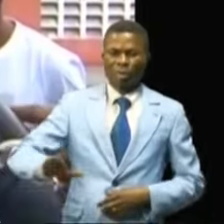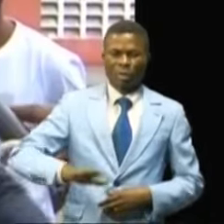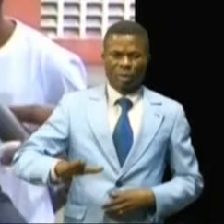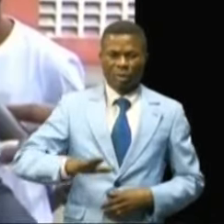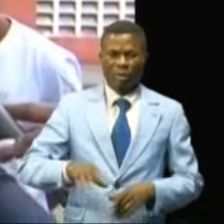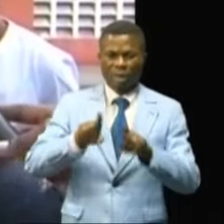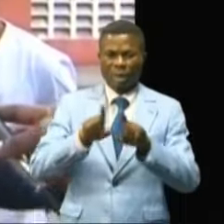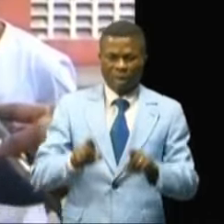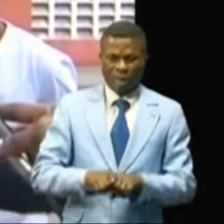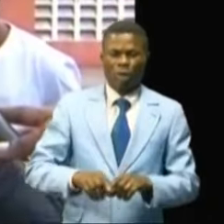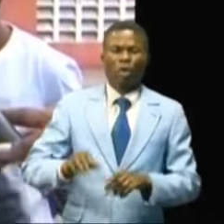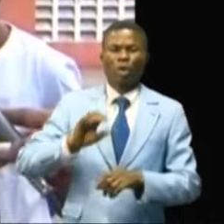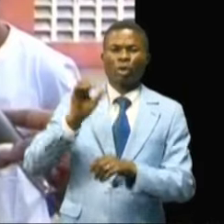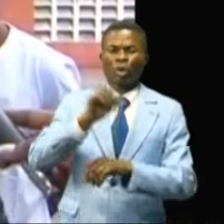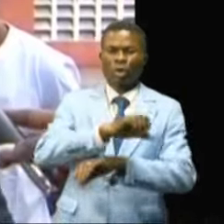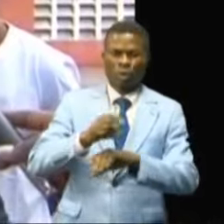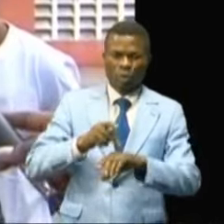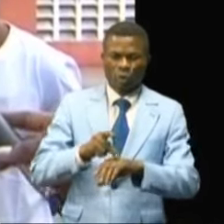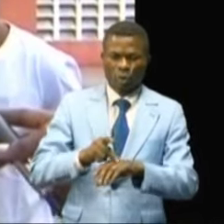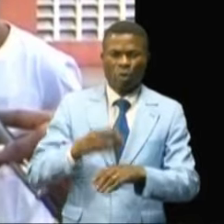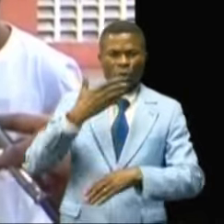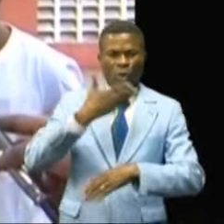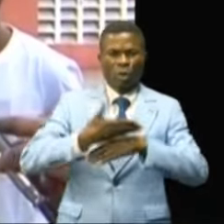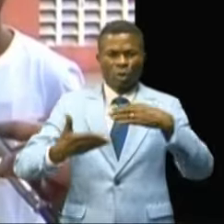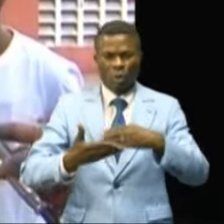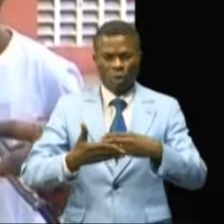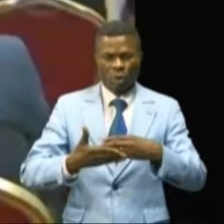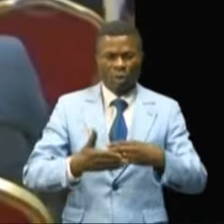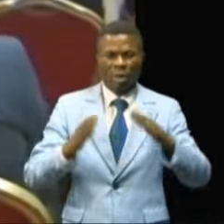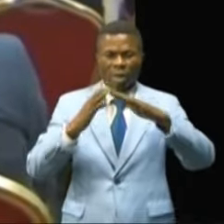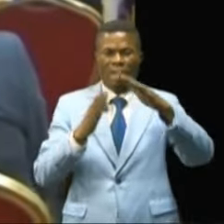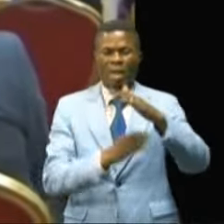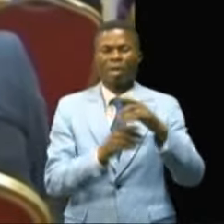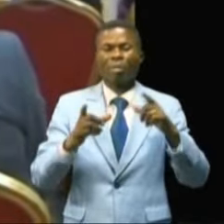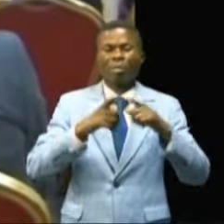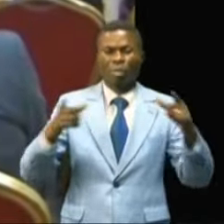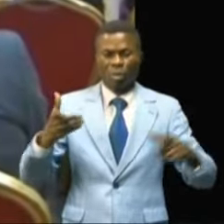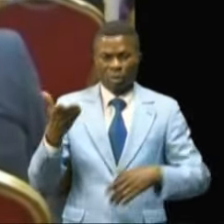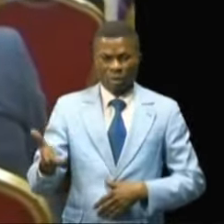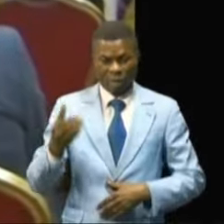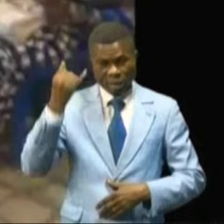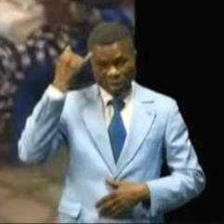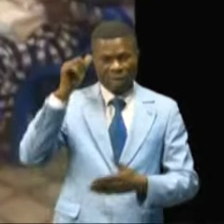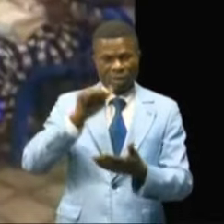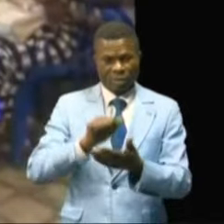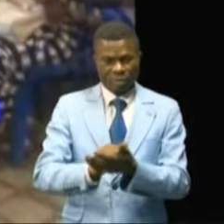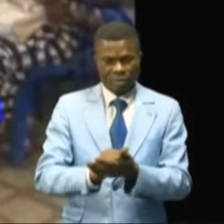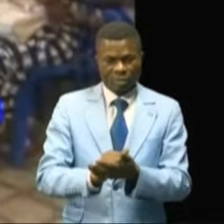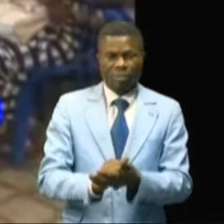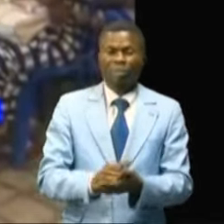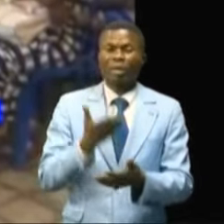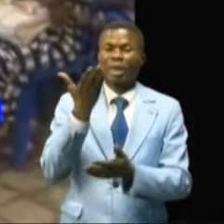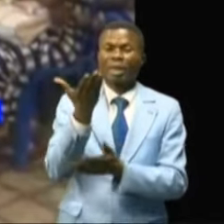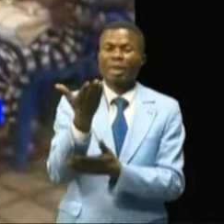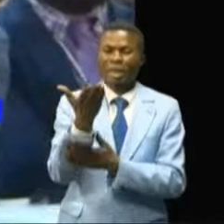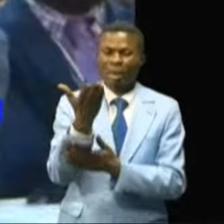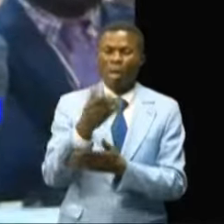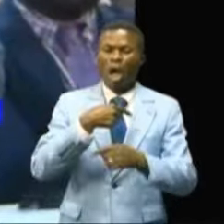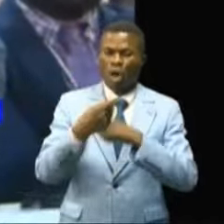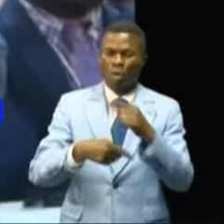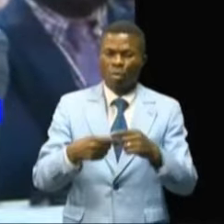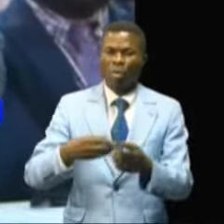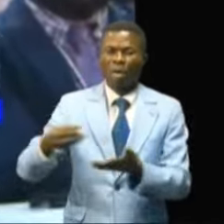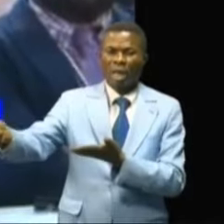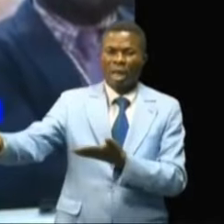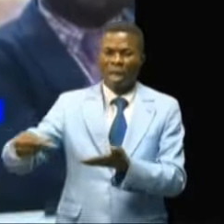Nsukuma Lombo, parce que nous devons finir la construction du mausolée du grand maître. C'est dans ce contexte qu'un SOS est lancé pour l'achat